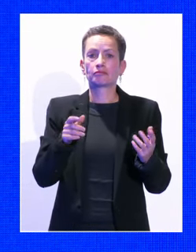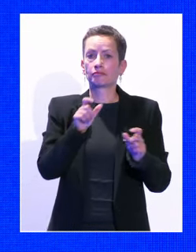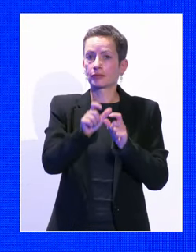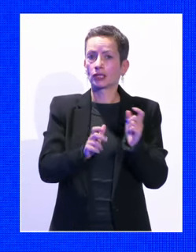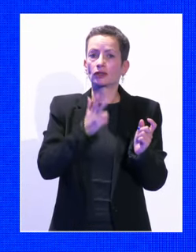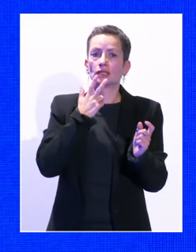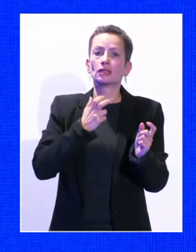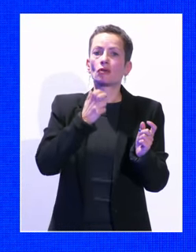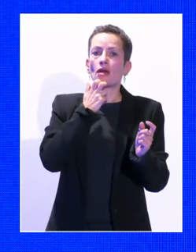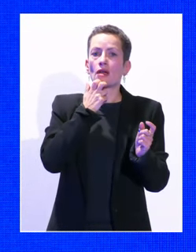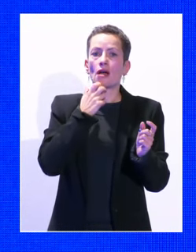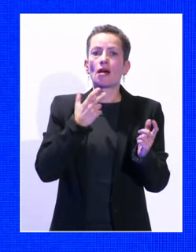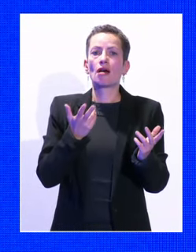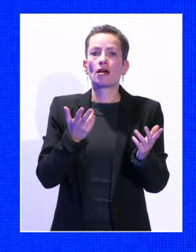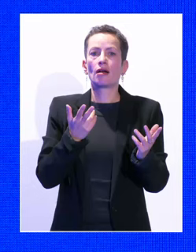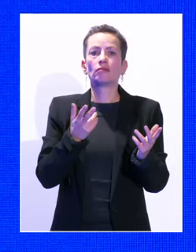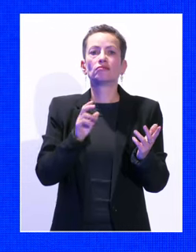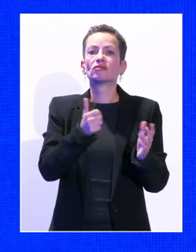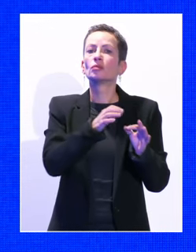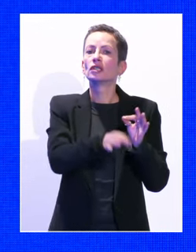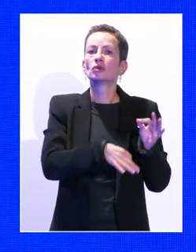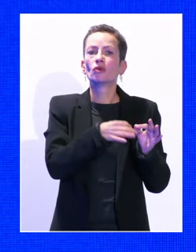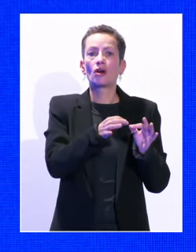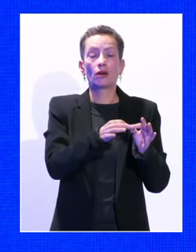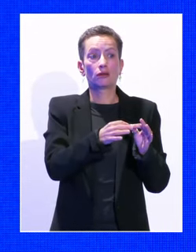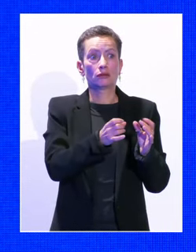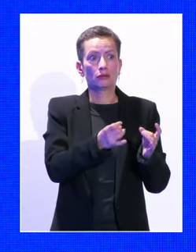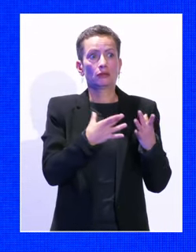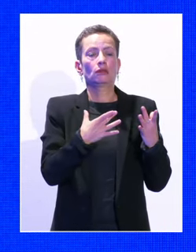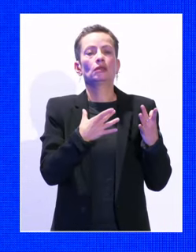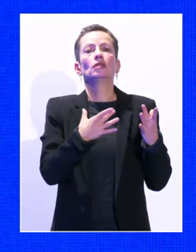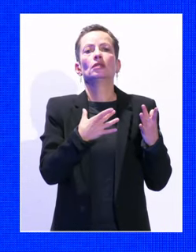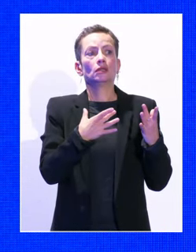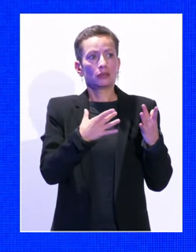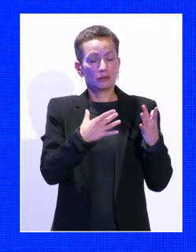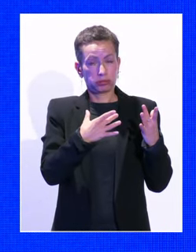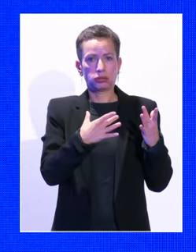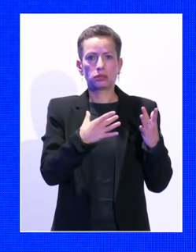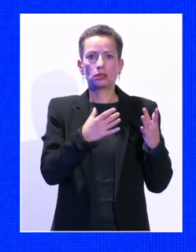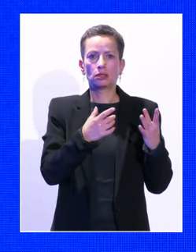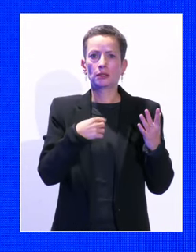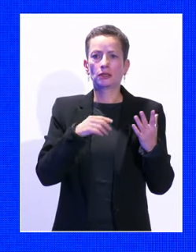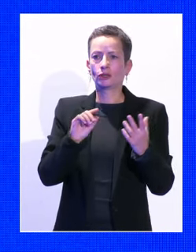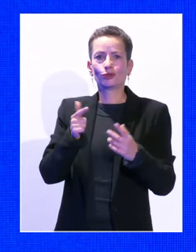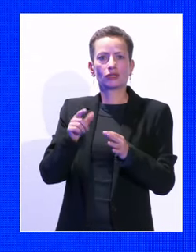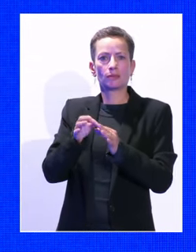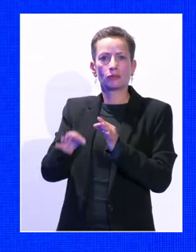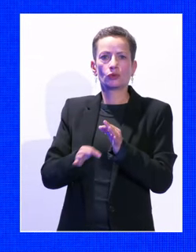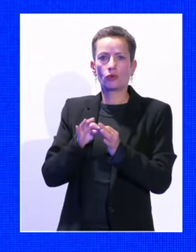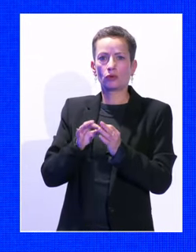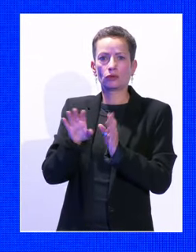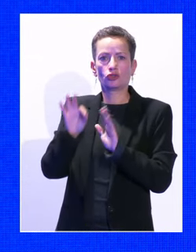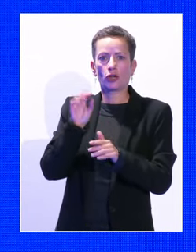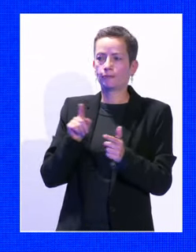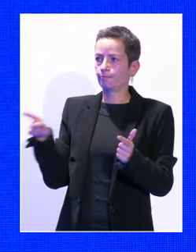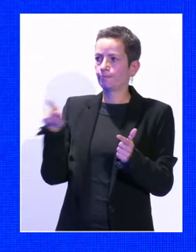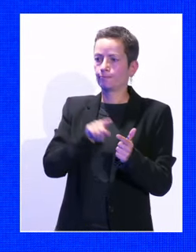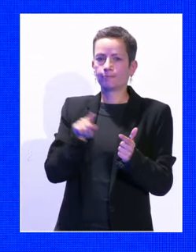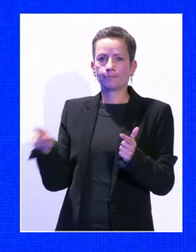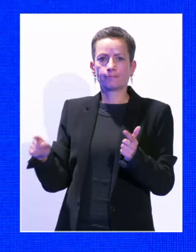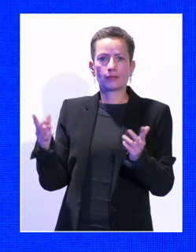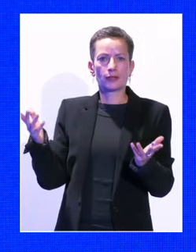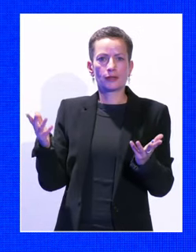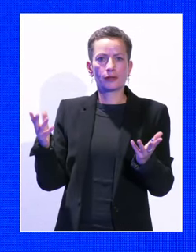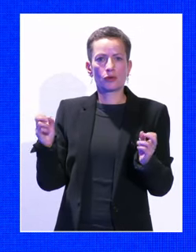pris acte du rejet exprimé au premier tour, s'est trouvé au deuxième tour devant une question déterminante.